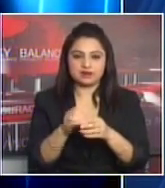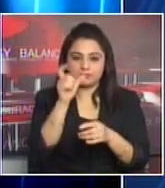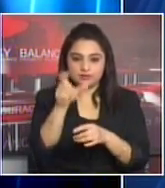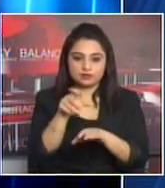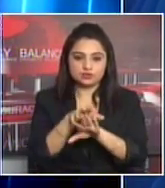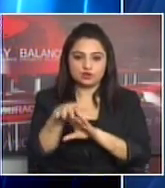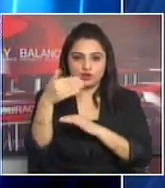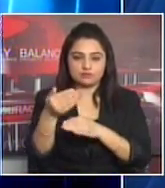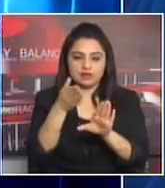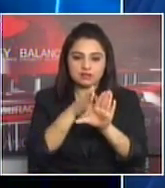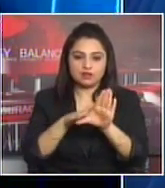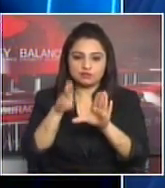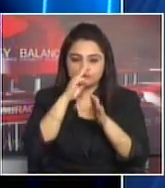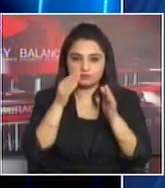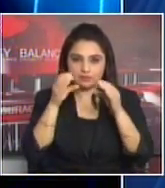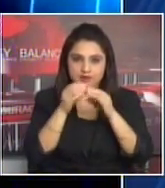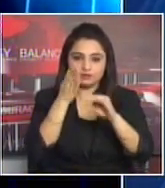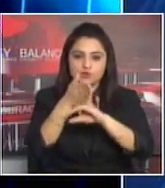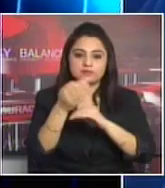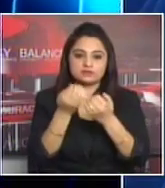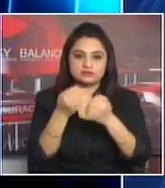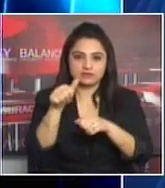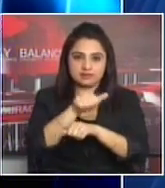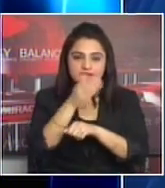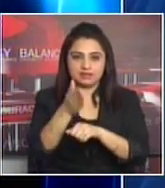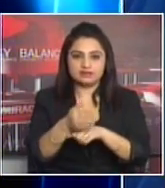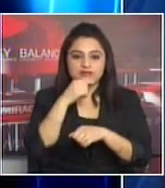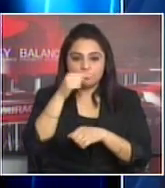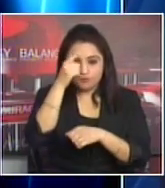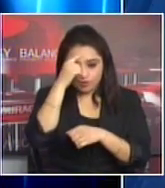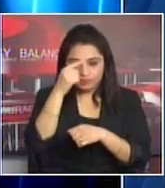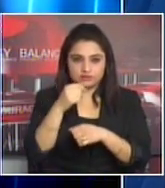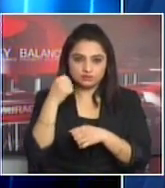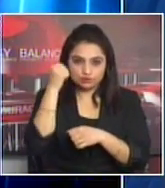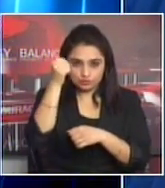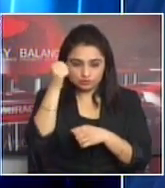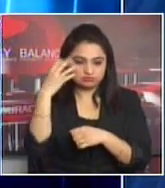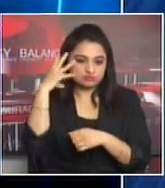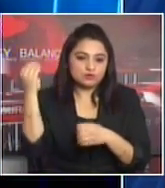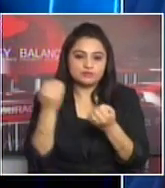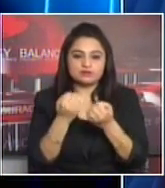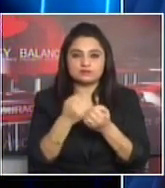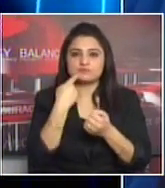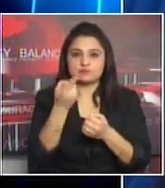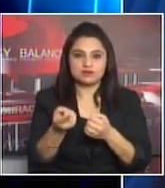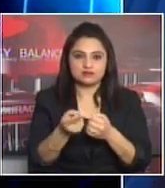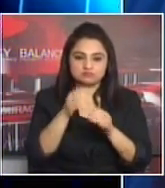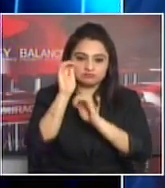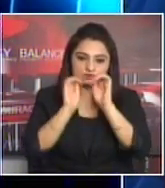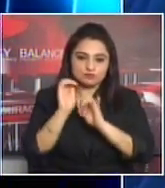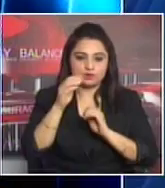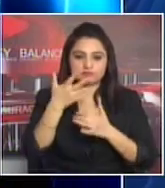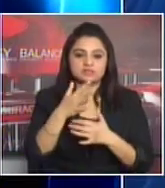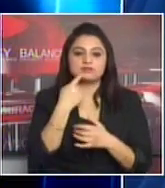कार्यकर्तालाई ललितपुरमा पार्टी प्रवेश गराउँदै उहाँले माओवादीको युद्धको नक्कल गर्छु भनेर सम्भव